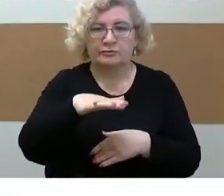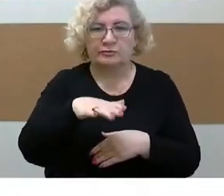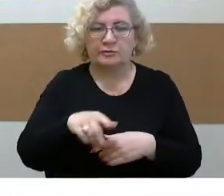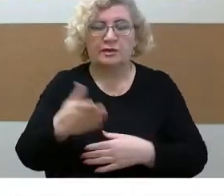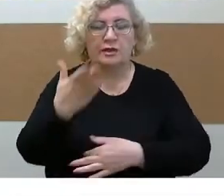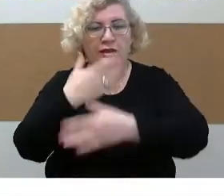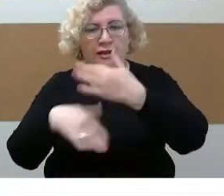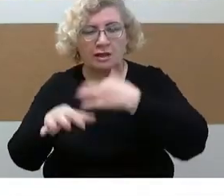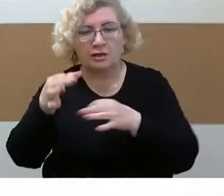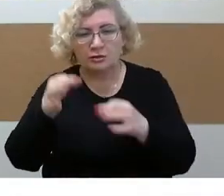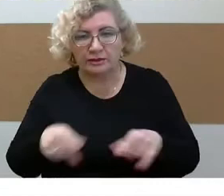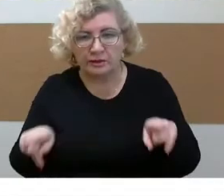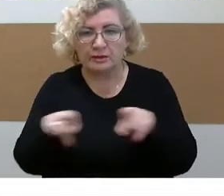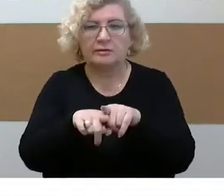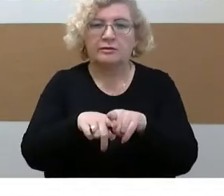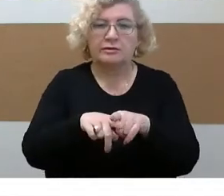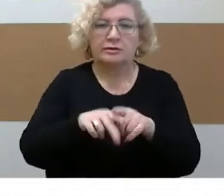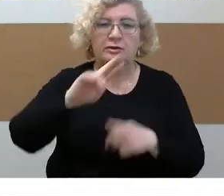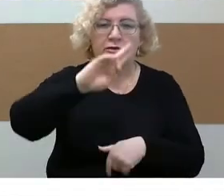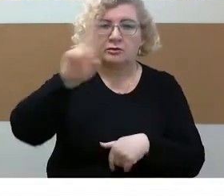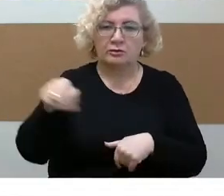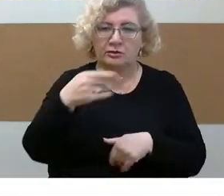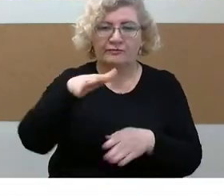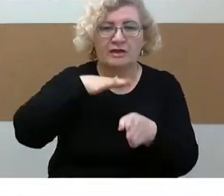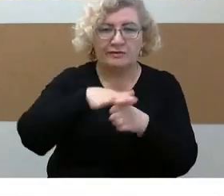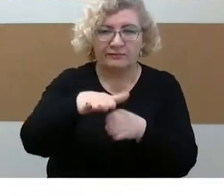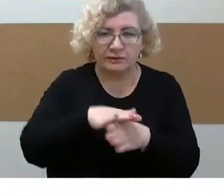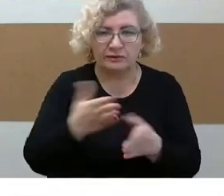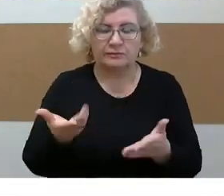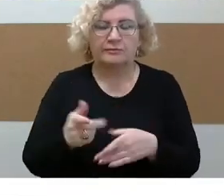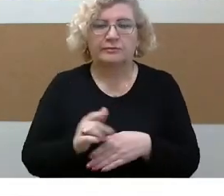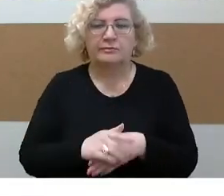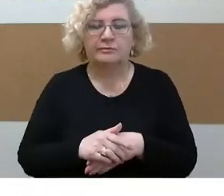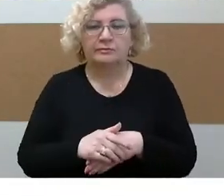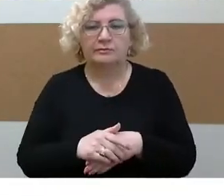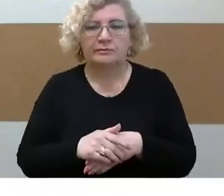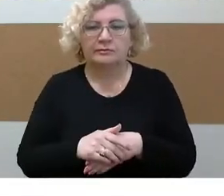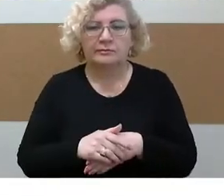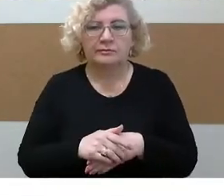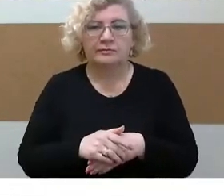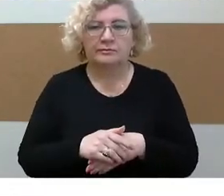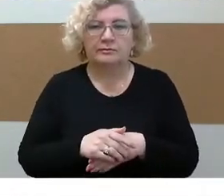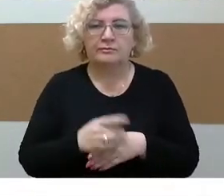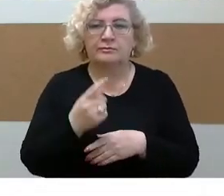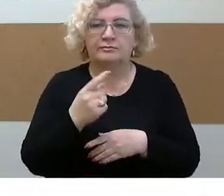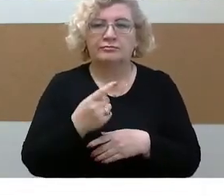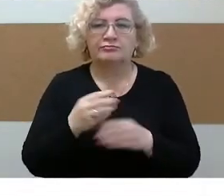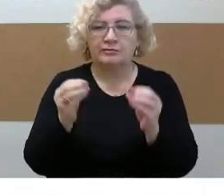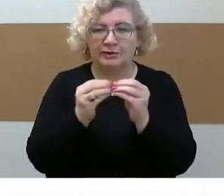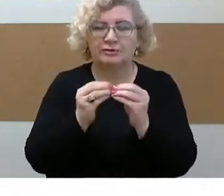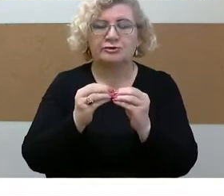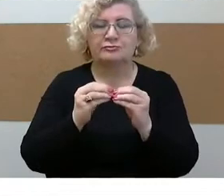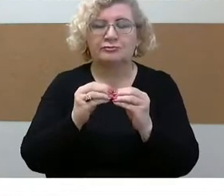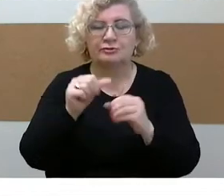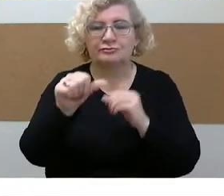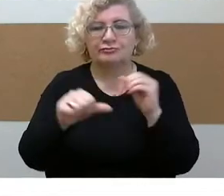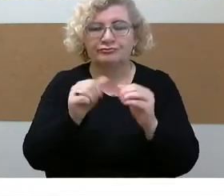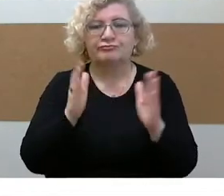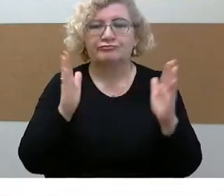neįgaliųjų teisų konvencijos įgyvendinimo, aišku, dešimtmečio pastarojo taip.